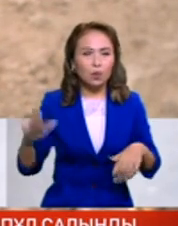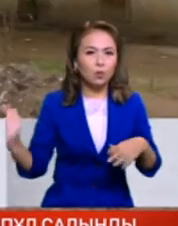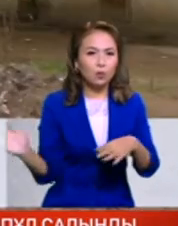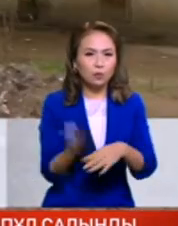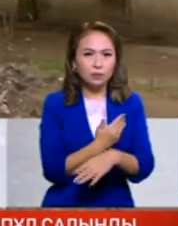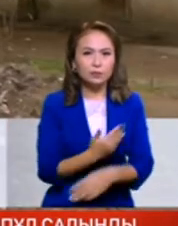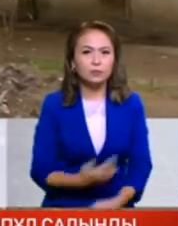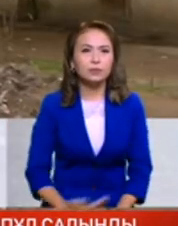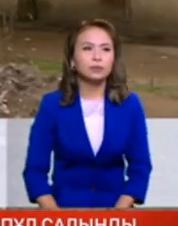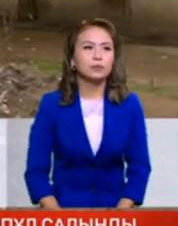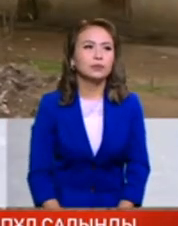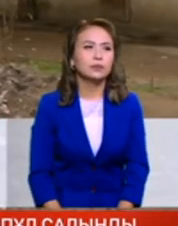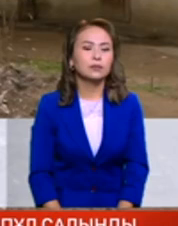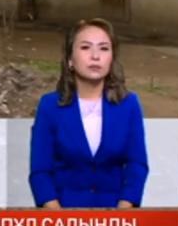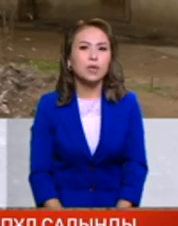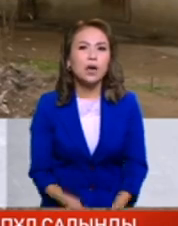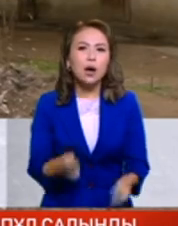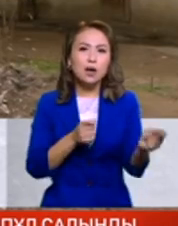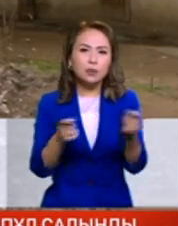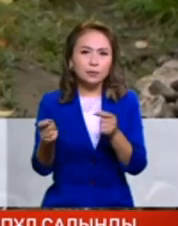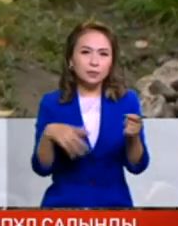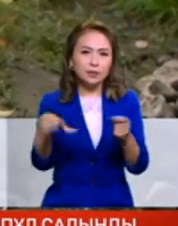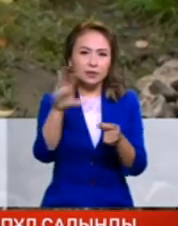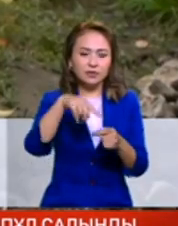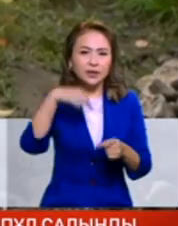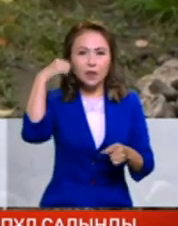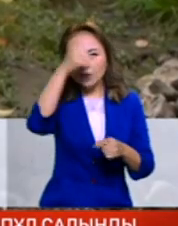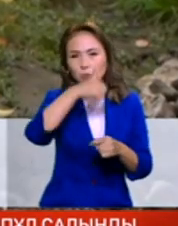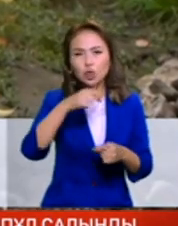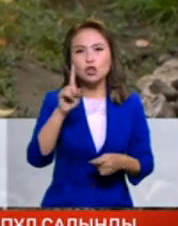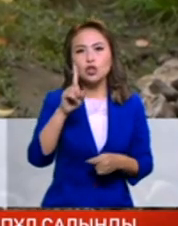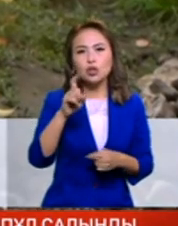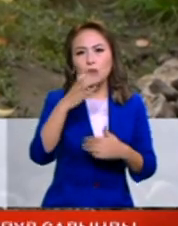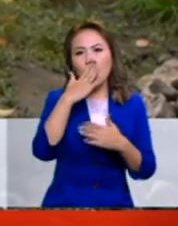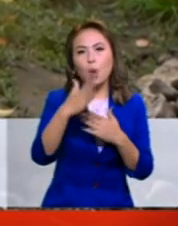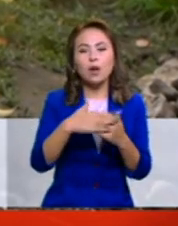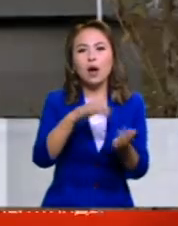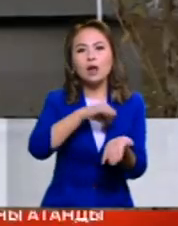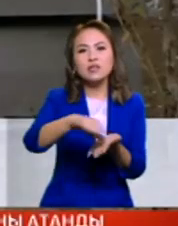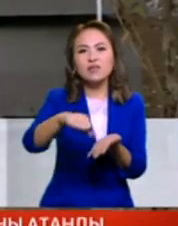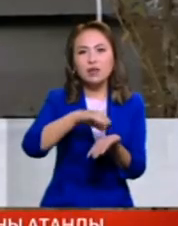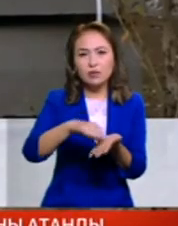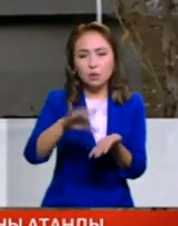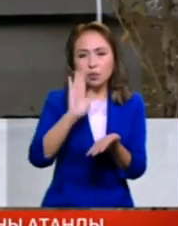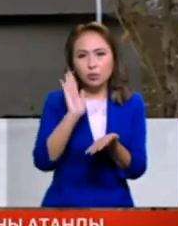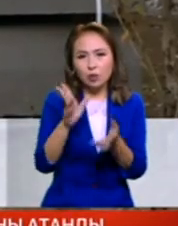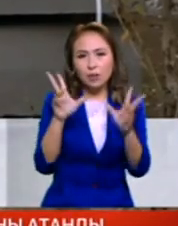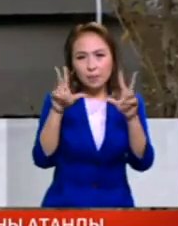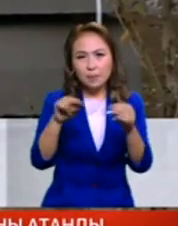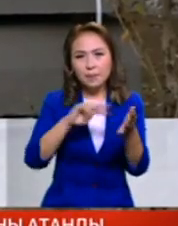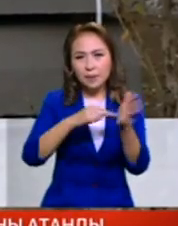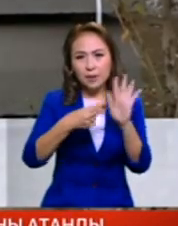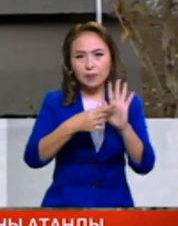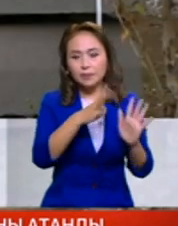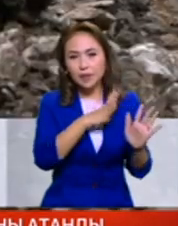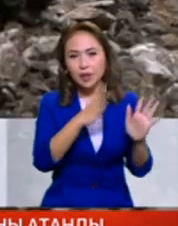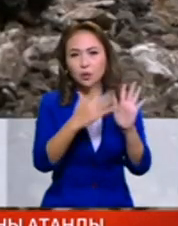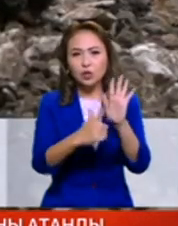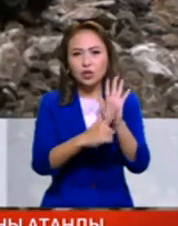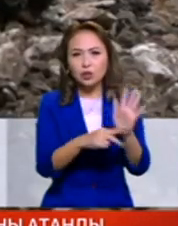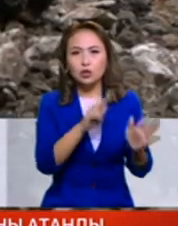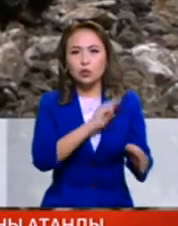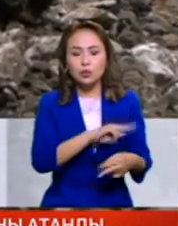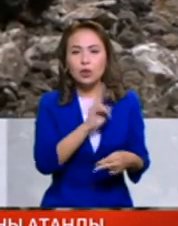тастады. Әкімдік өкілдері биыл шаһар бойынша 100 аулаға асфальт жамылғысын төсеу жоспарланғанын айтады.